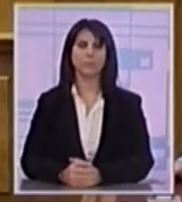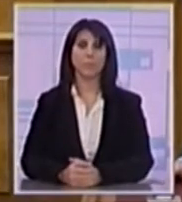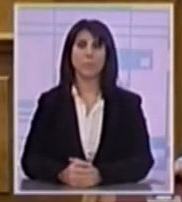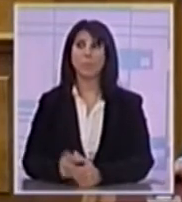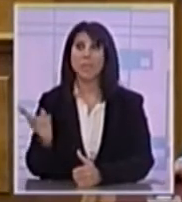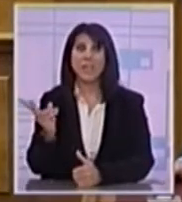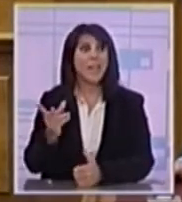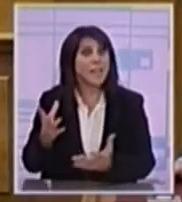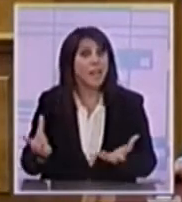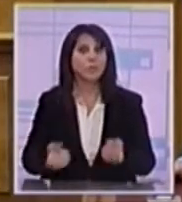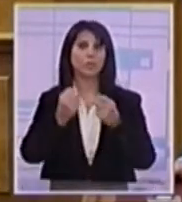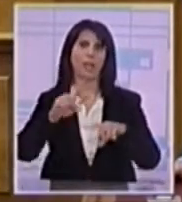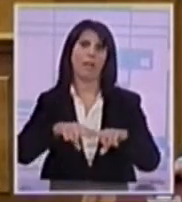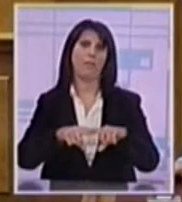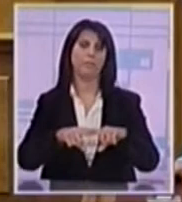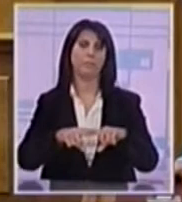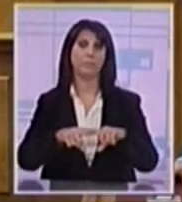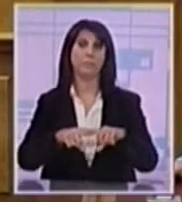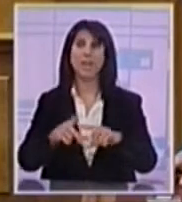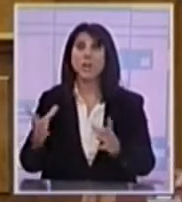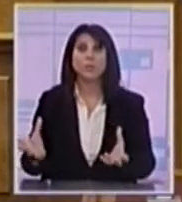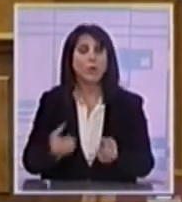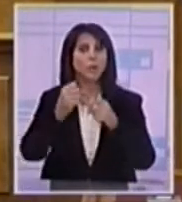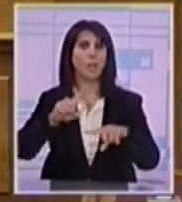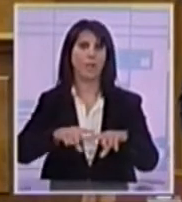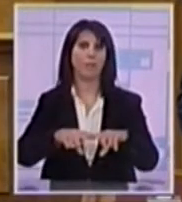Σώστε την Ελλάδα. Σώστε την Ελλάδα.